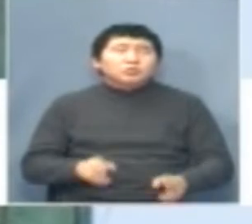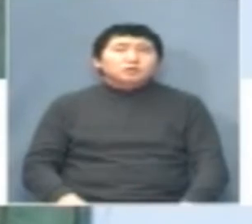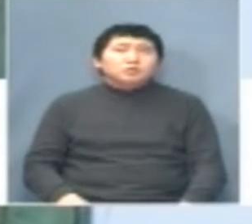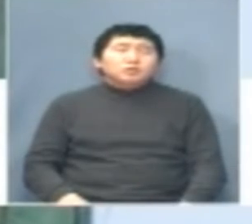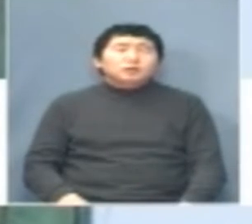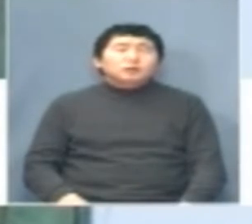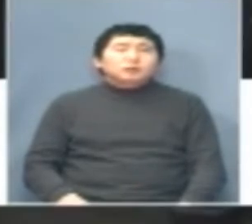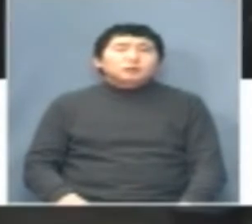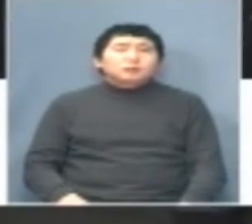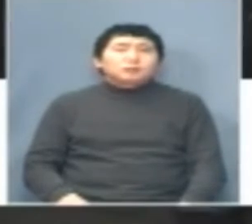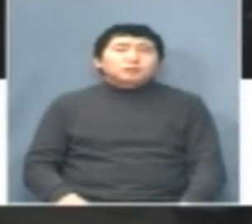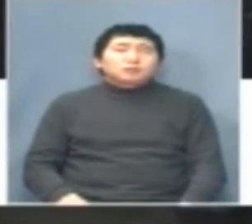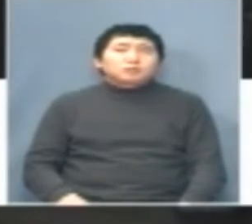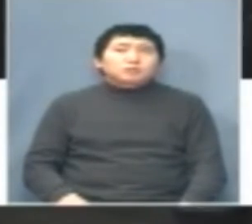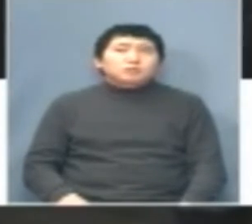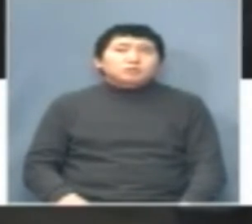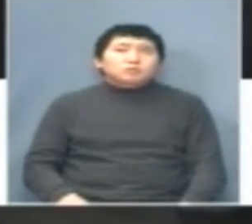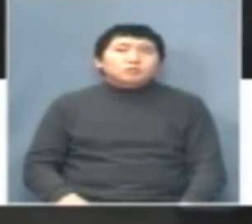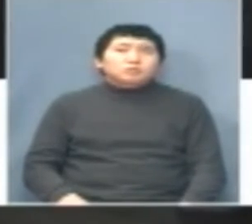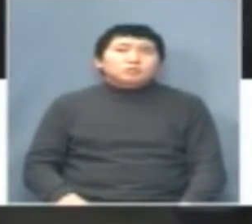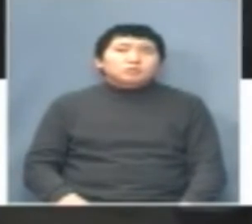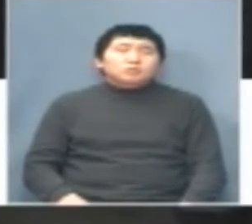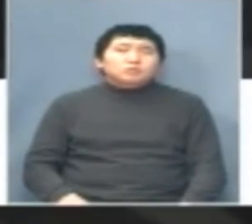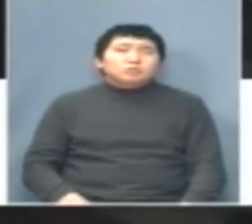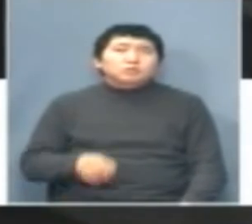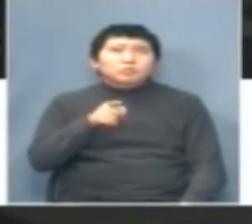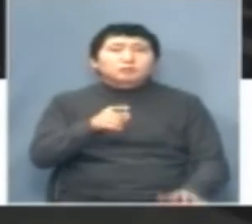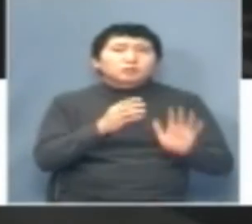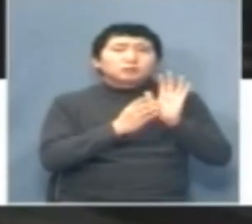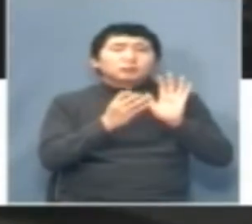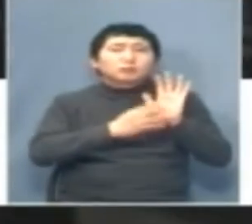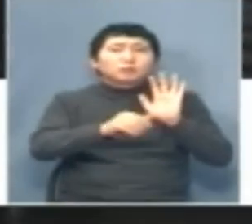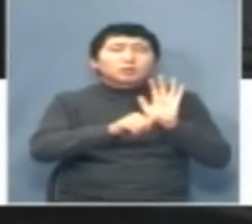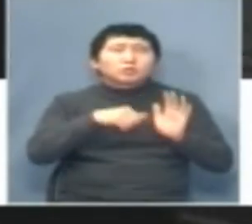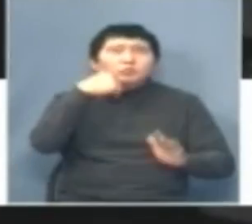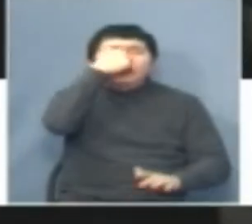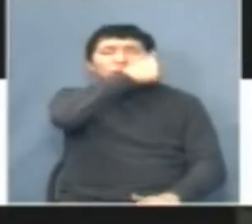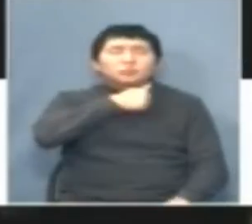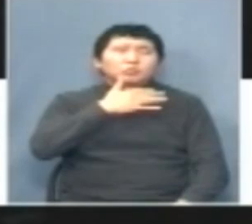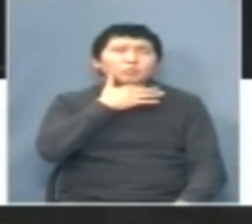4-і егемендік күніне орайластырылды. Ең көп босап шыққандар саны 1996 жылға тиесілі.